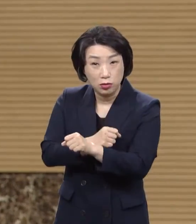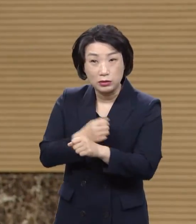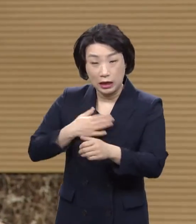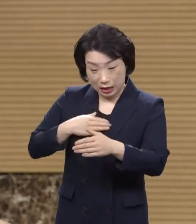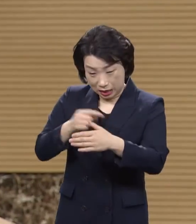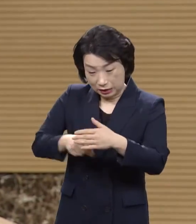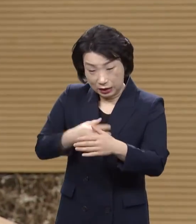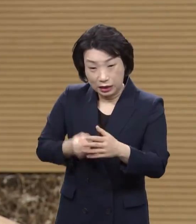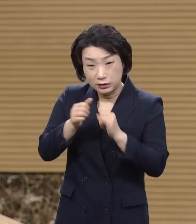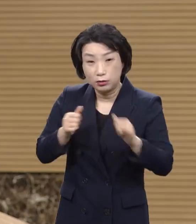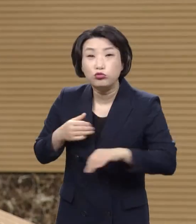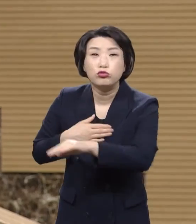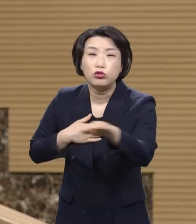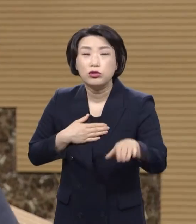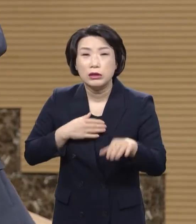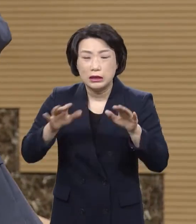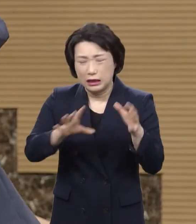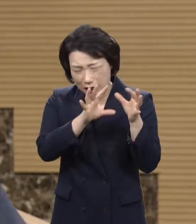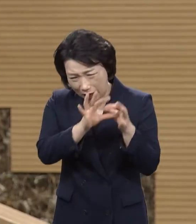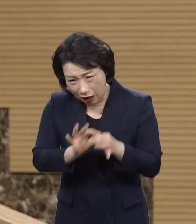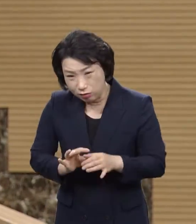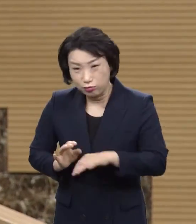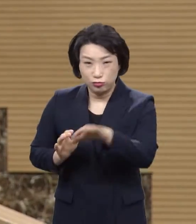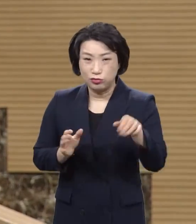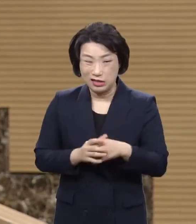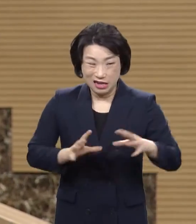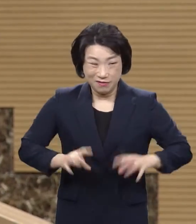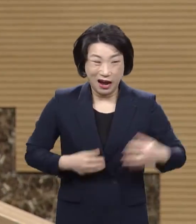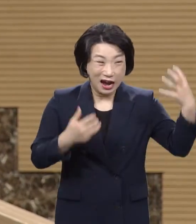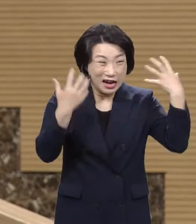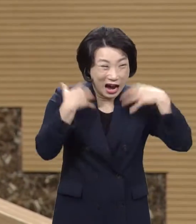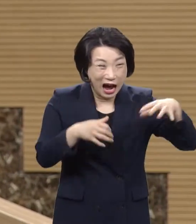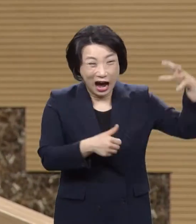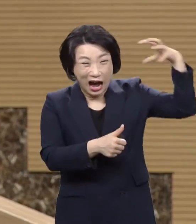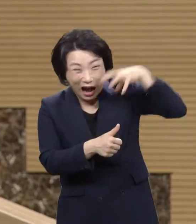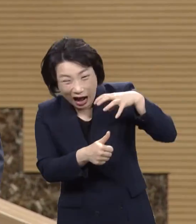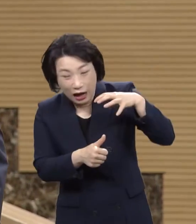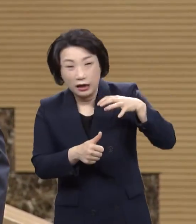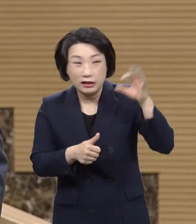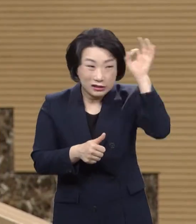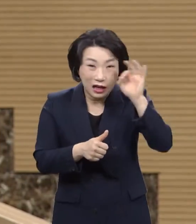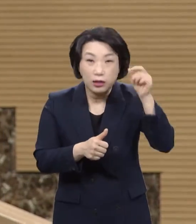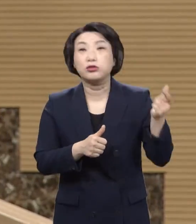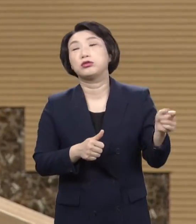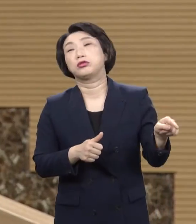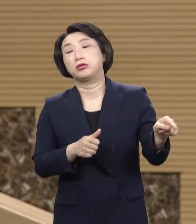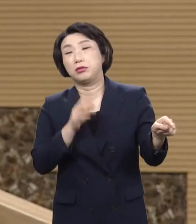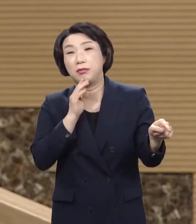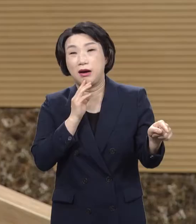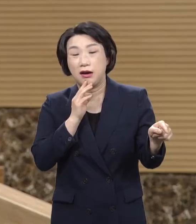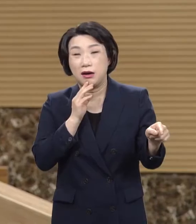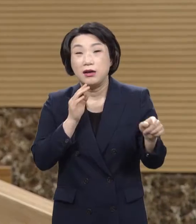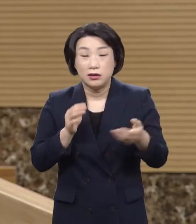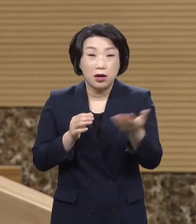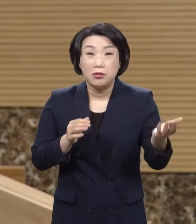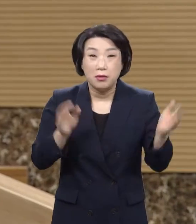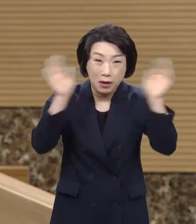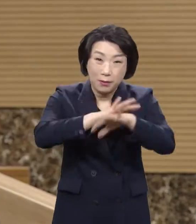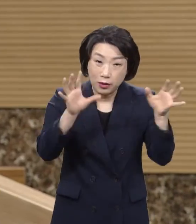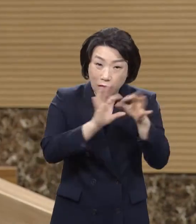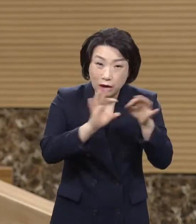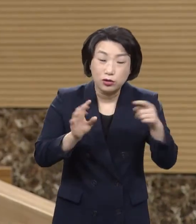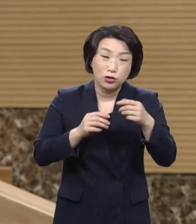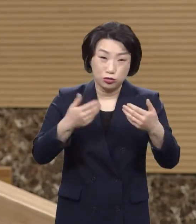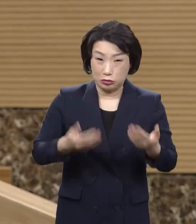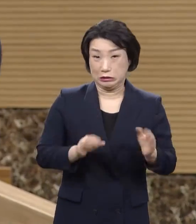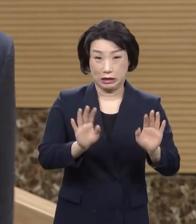내 안에 있는 자들을 끝까지 우는 사자같이 삼킬 자를 찾으려 아주 밤낮 쉼없이